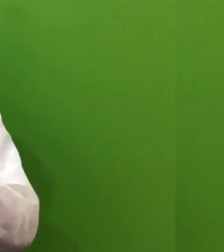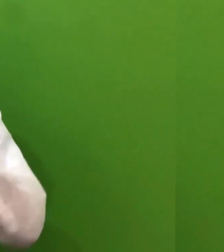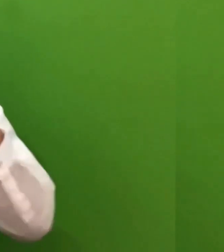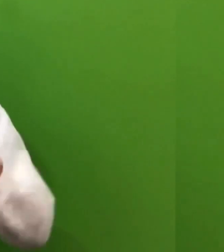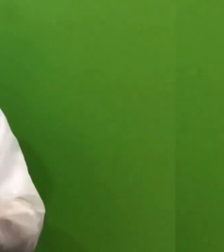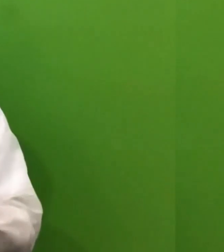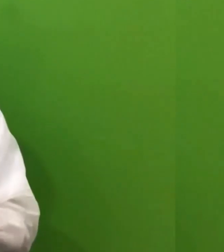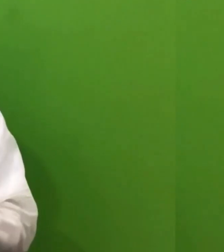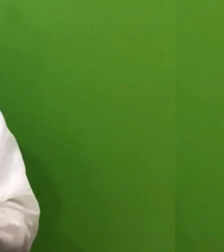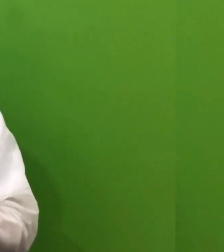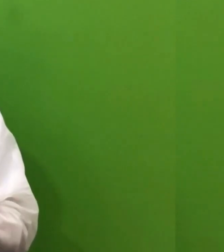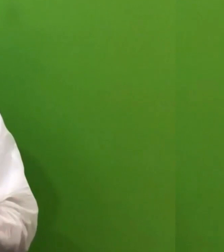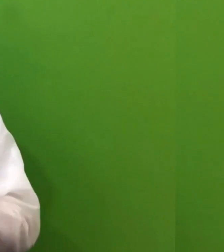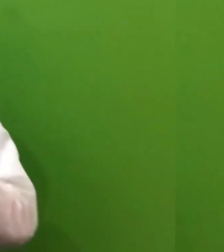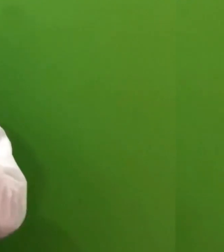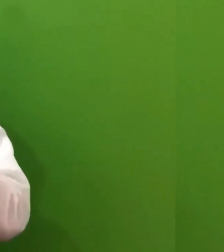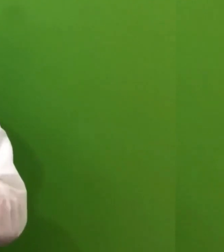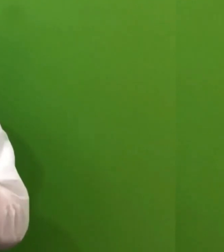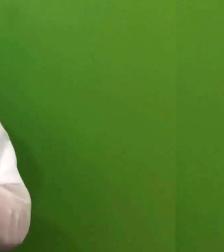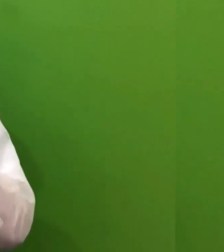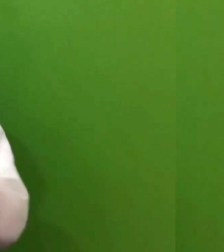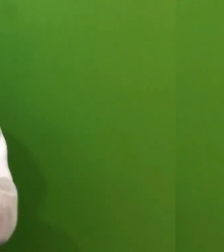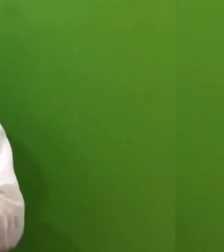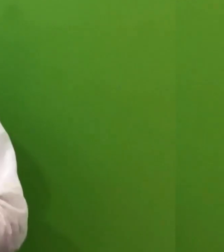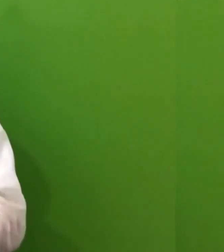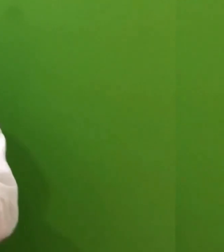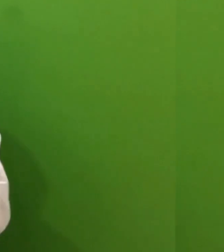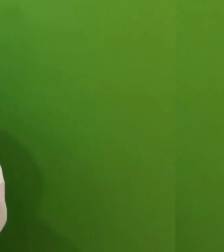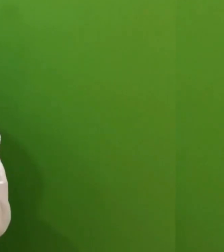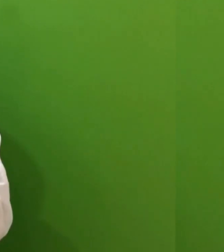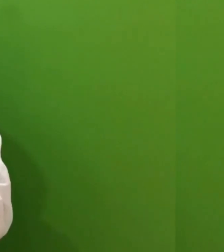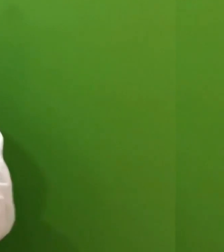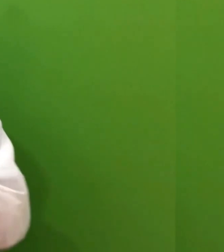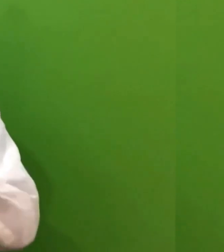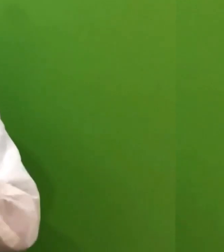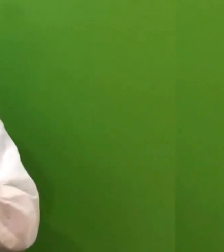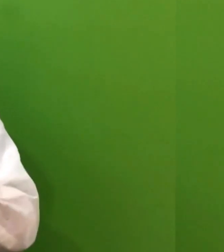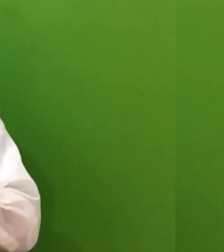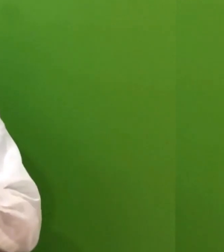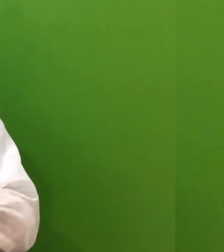기도응답을 받는 이 시간 되게 하여 주시옵소서. 하나님의 절대 주권 속에